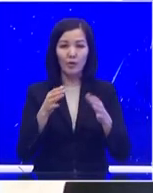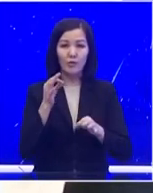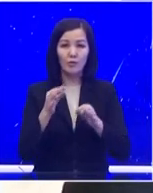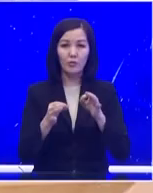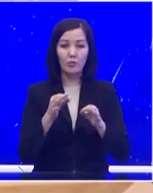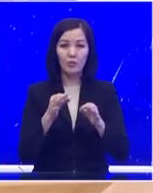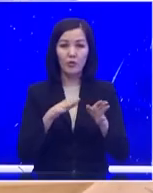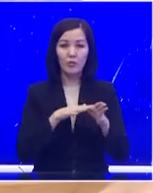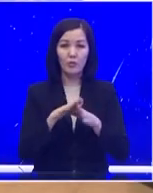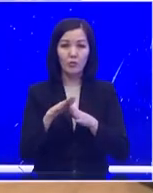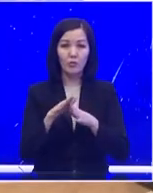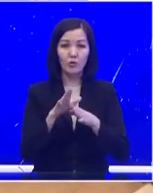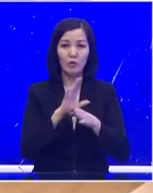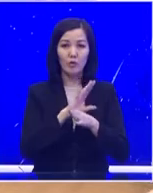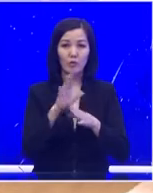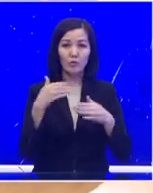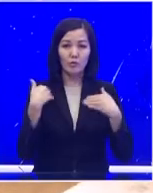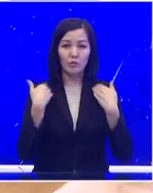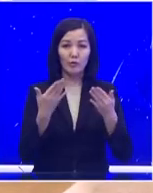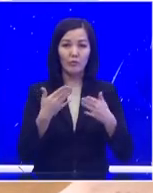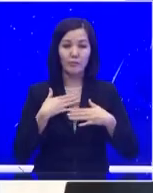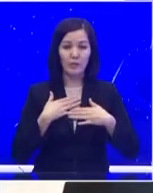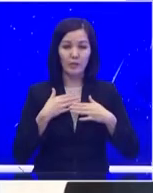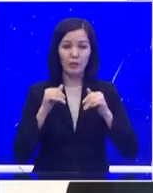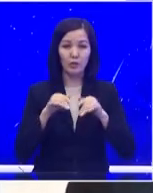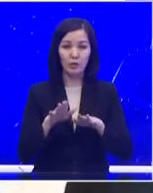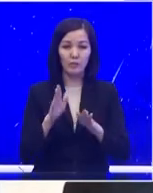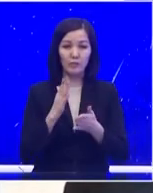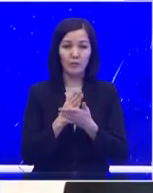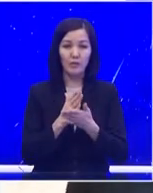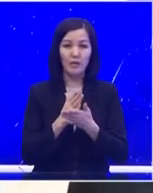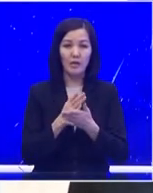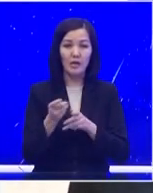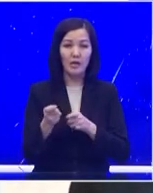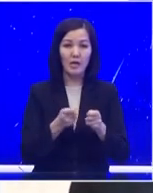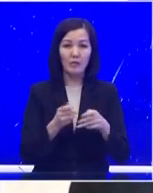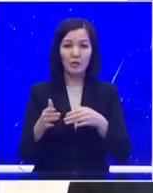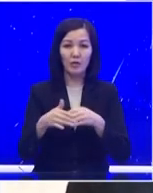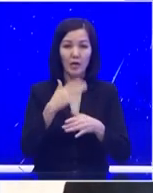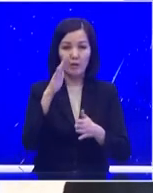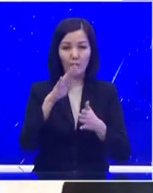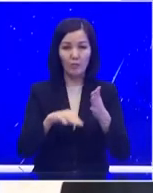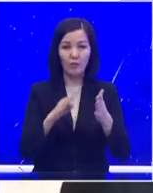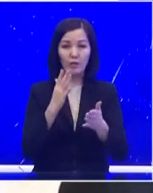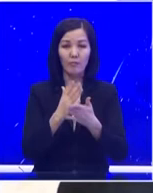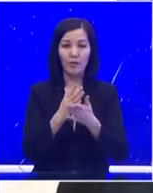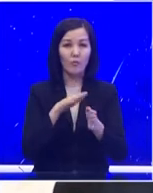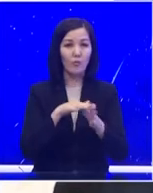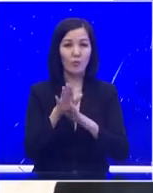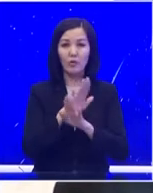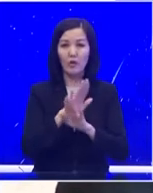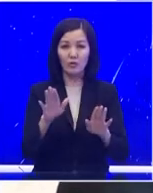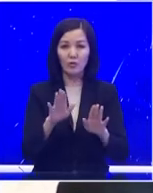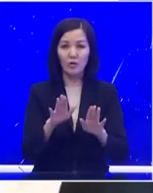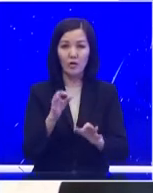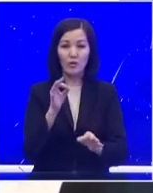орындарына жүгіндік, өйткені біз берген ұйғарымыз бар, жаңағы әкімшілік айыппұлдарымыз бар, бүгінгі таңда орындалмай жатыр. Енді